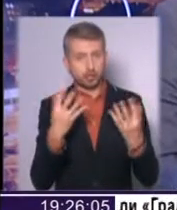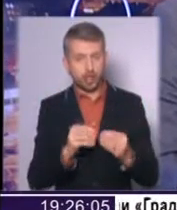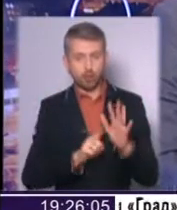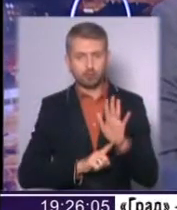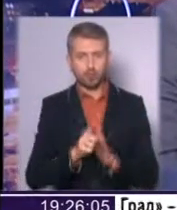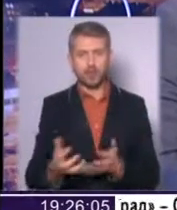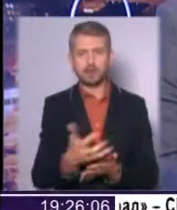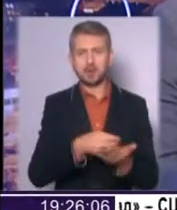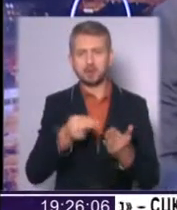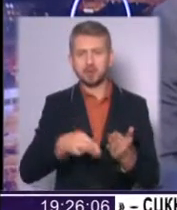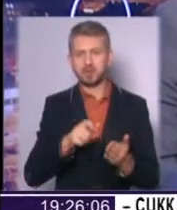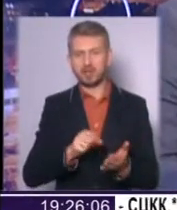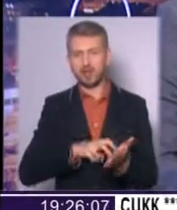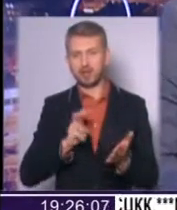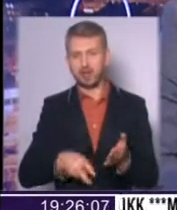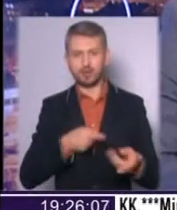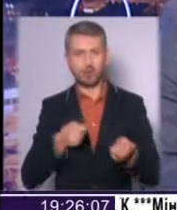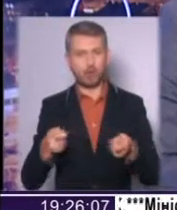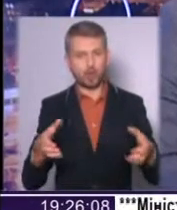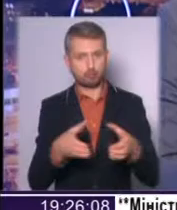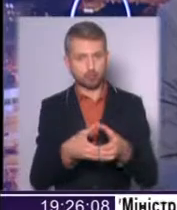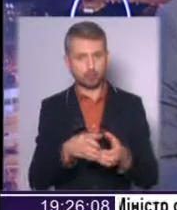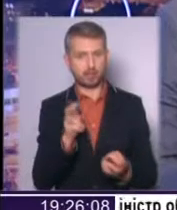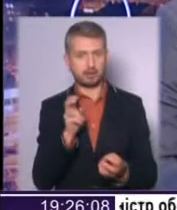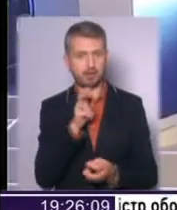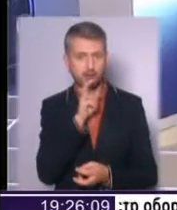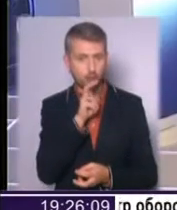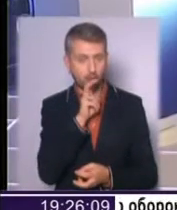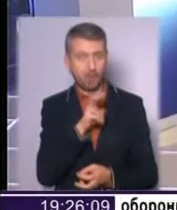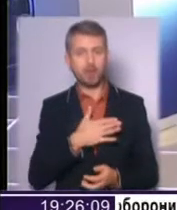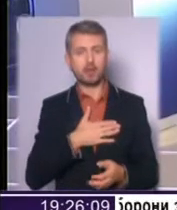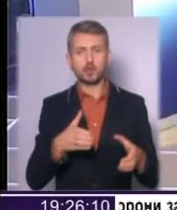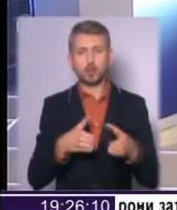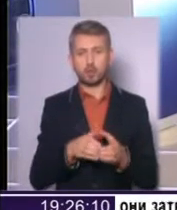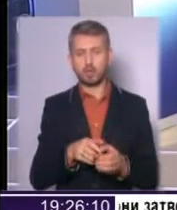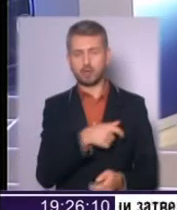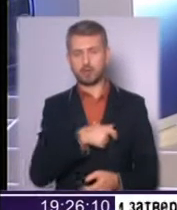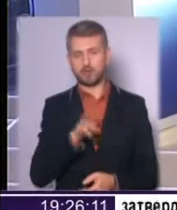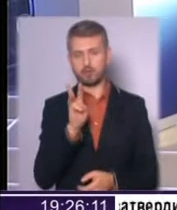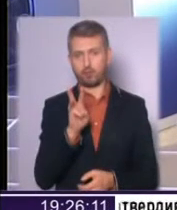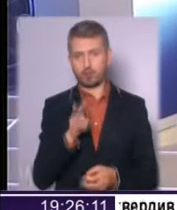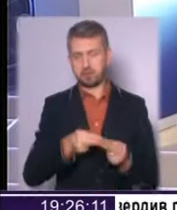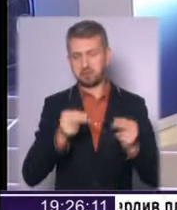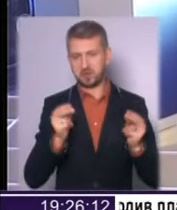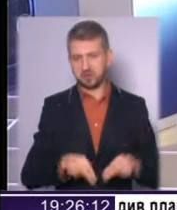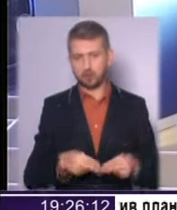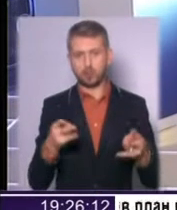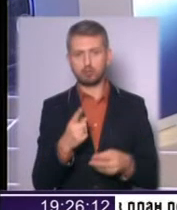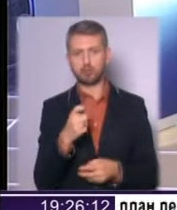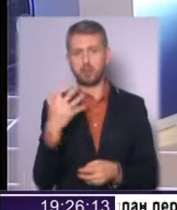правильно. А за що її любити? Якщо в кишені пусті, нема за що хліба купити, молока, ні ліків, в